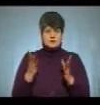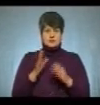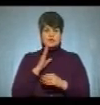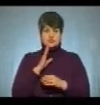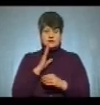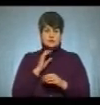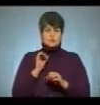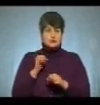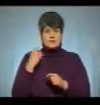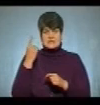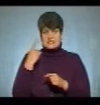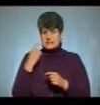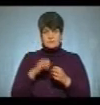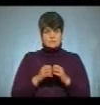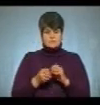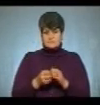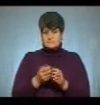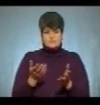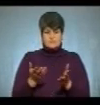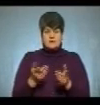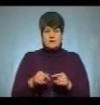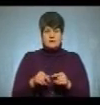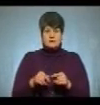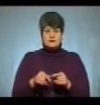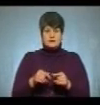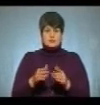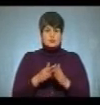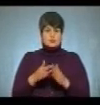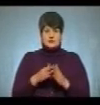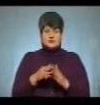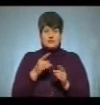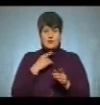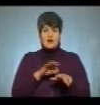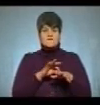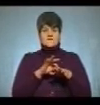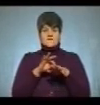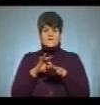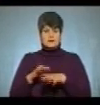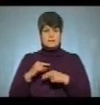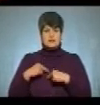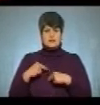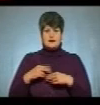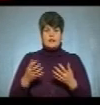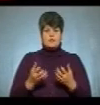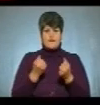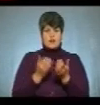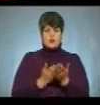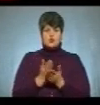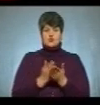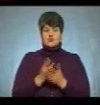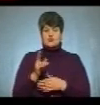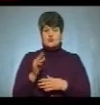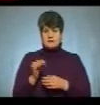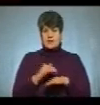жінка, ймовірно, з психічними розладами, це так зі слів сусідів, була виведена працівниками рятувальної служби